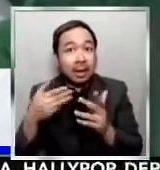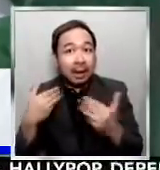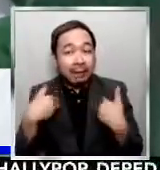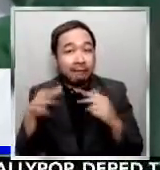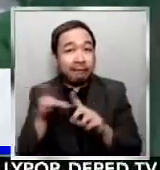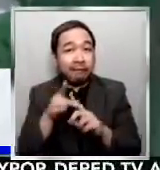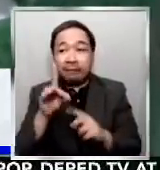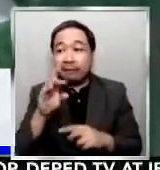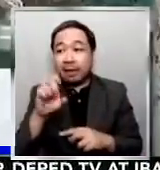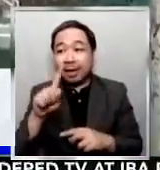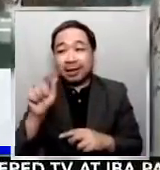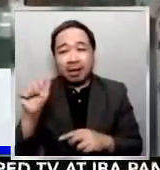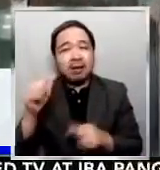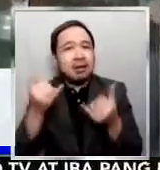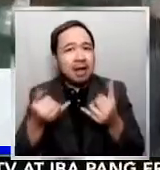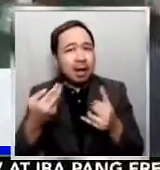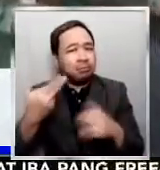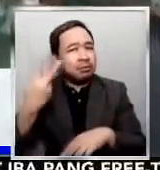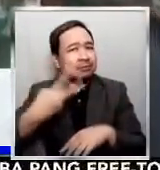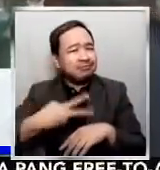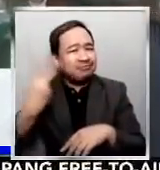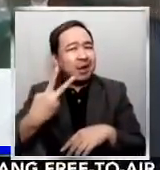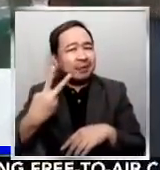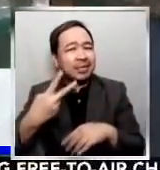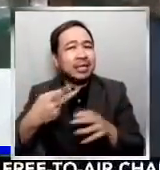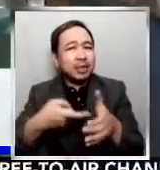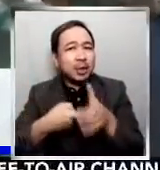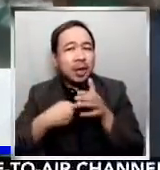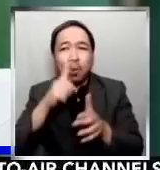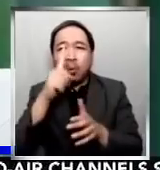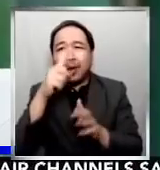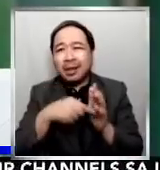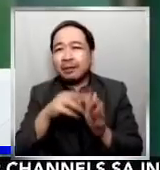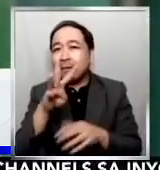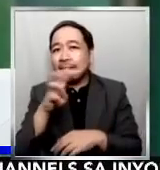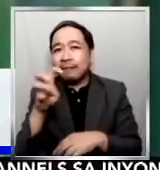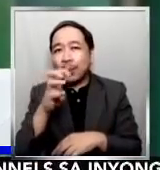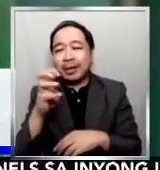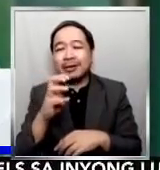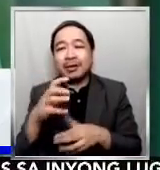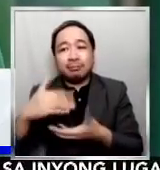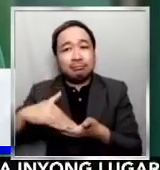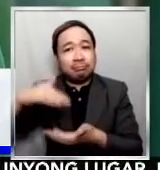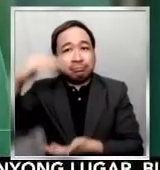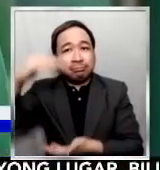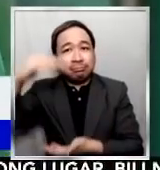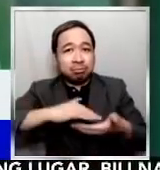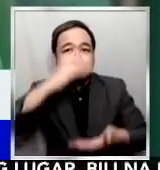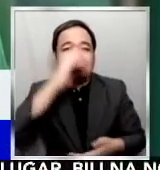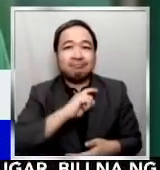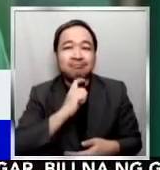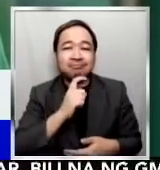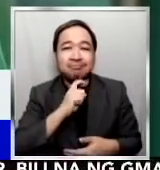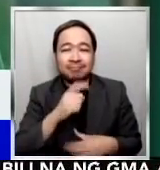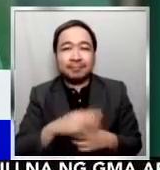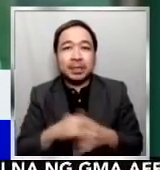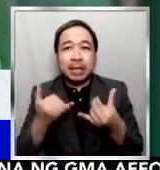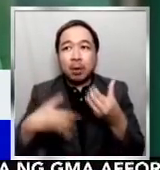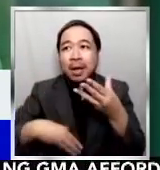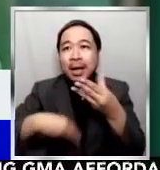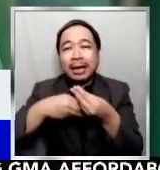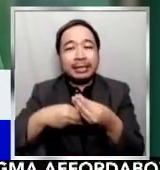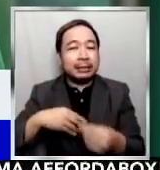demand na umaabot na raw sa 1,400 na tangke. Nagdagdag po kami ng mga additional manpower para i-augment po yung